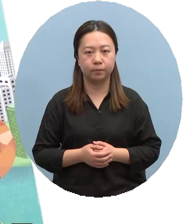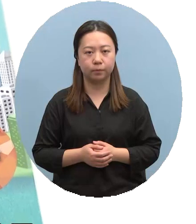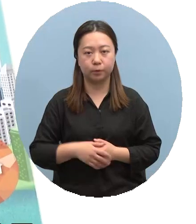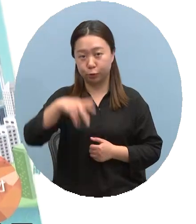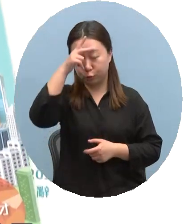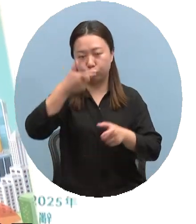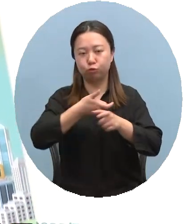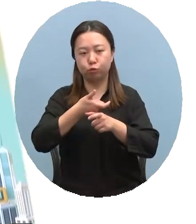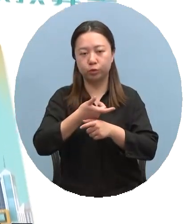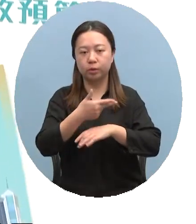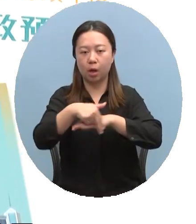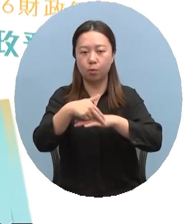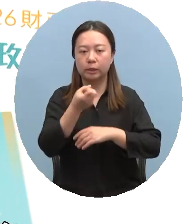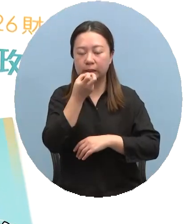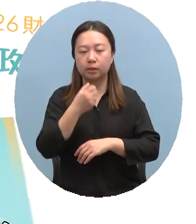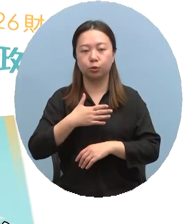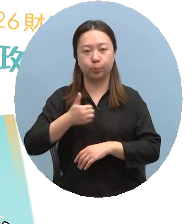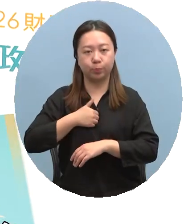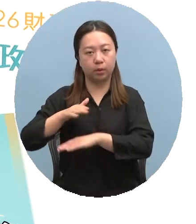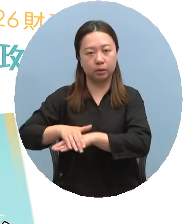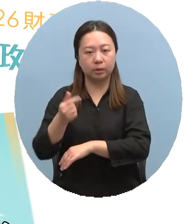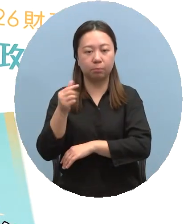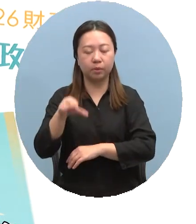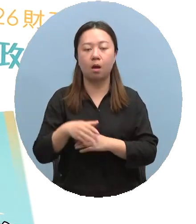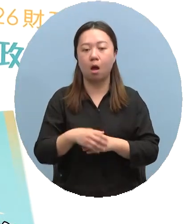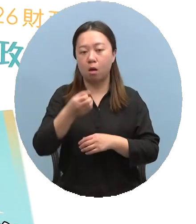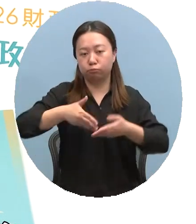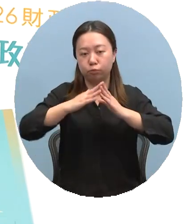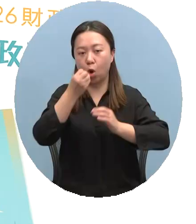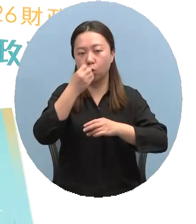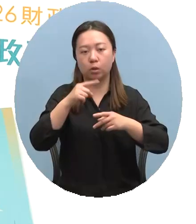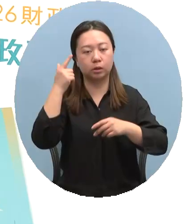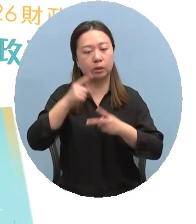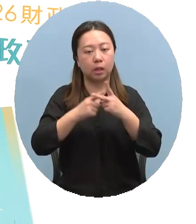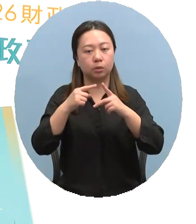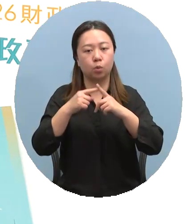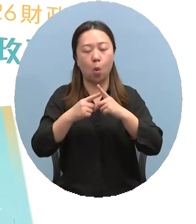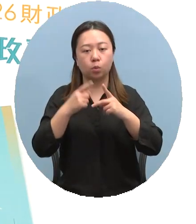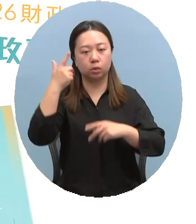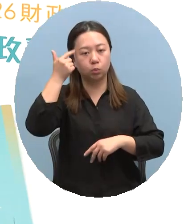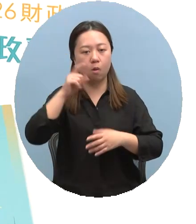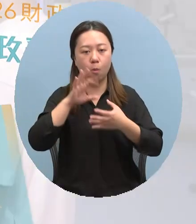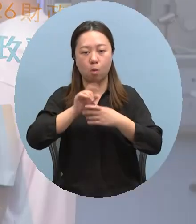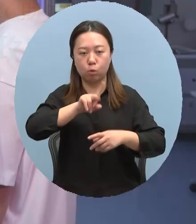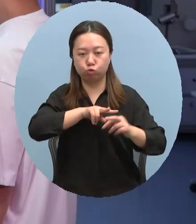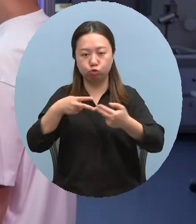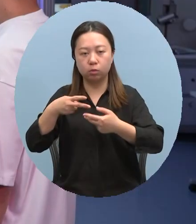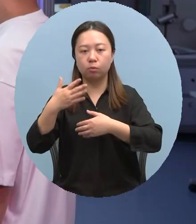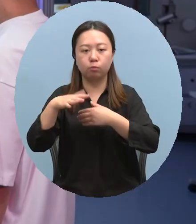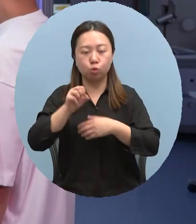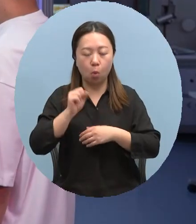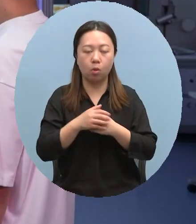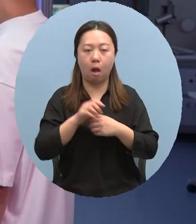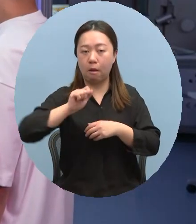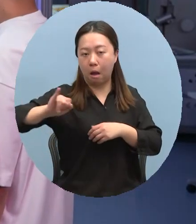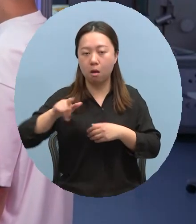財政預算案建議預留10億元成立香港人工智能研發院，促進成果轉化同應用。為咗匯聚